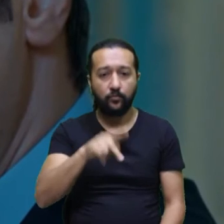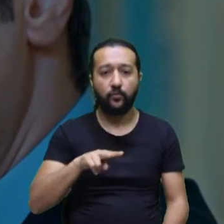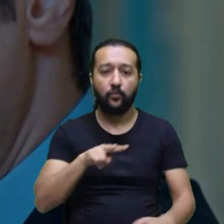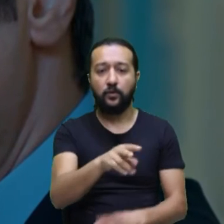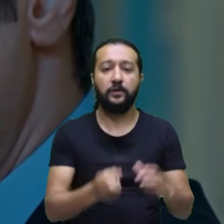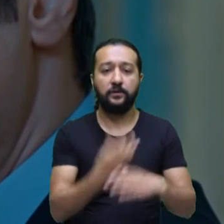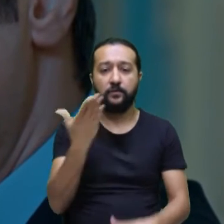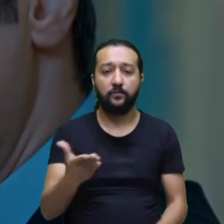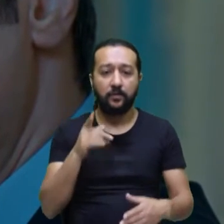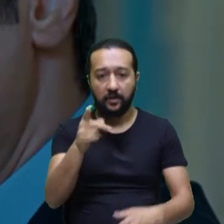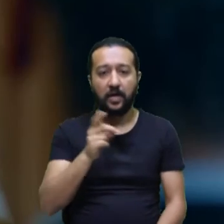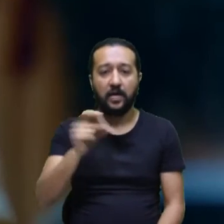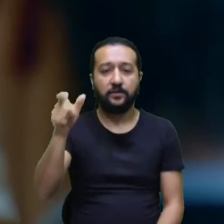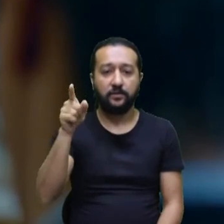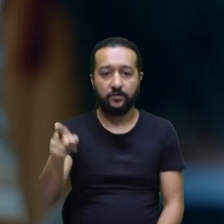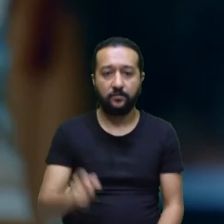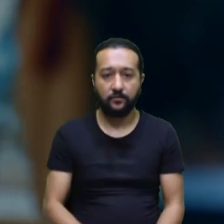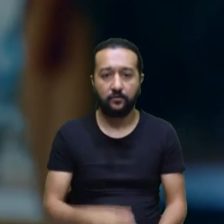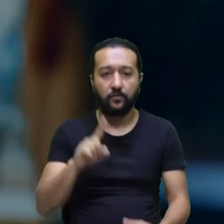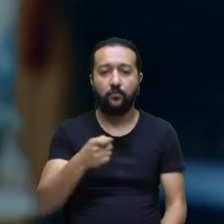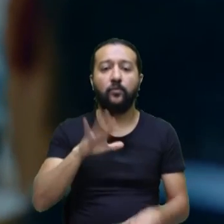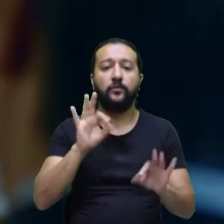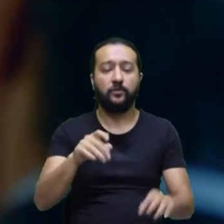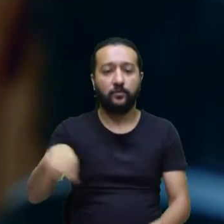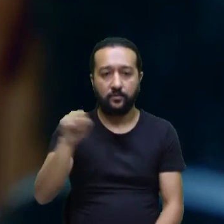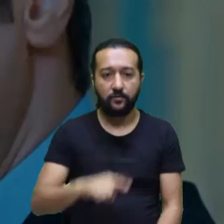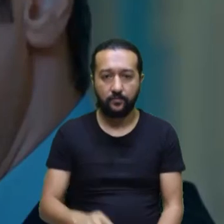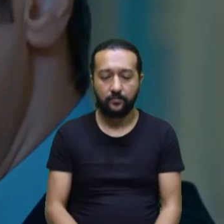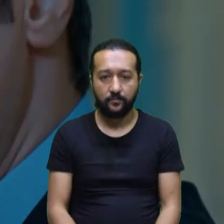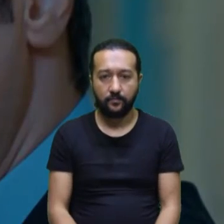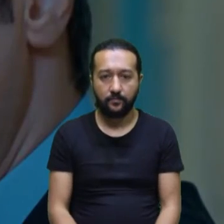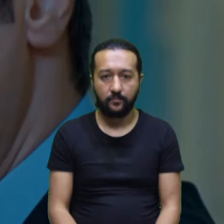yola. Ama kaçtılar işte. Bulamayacağız onları.